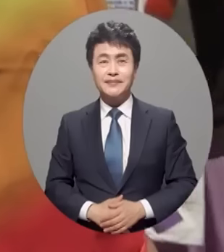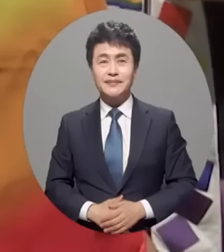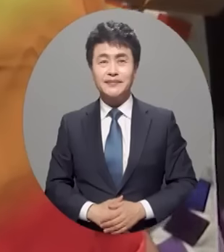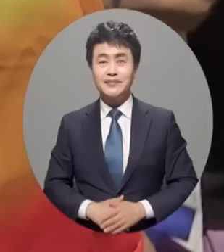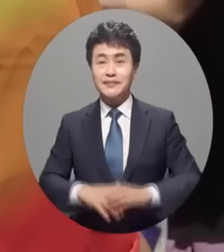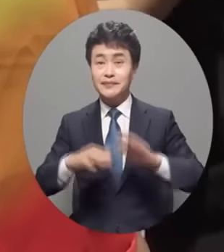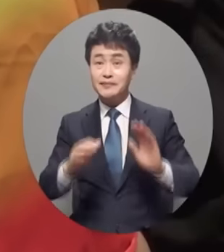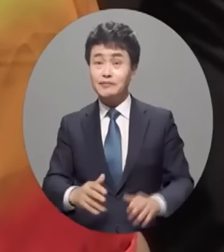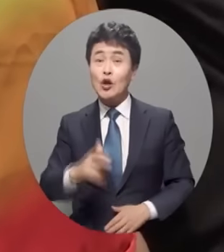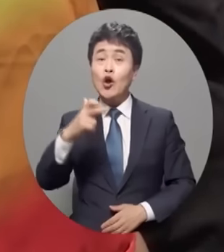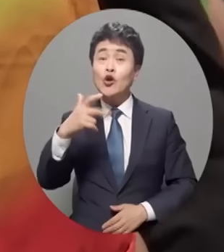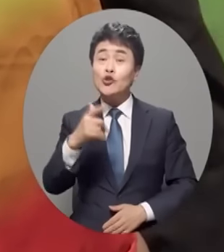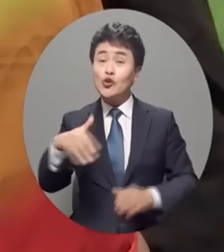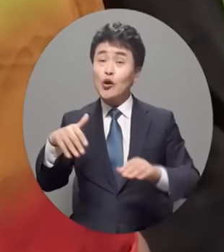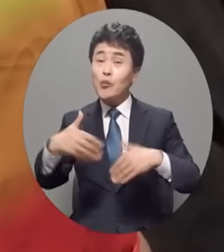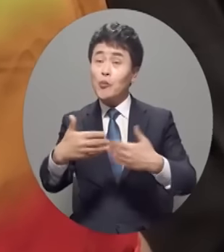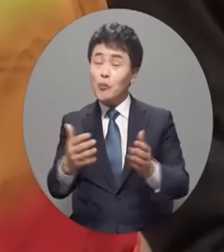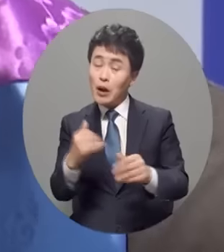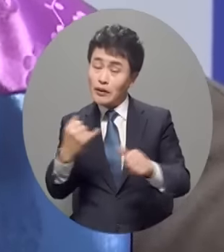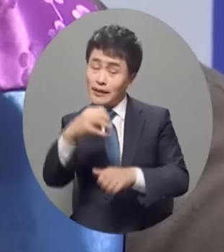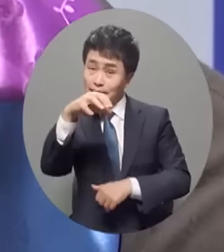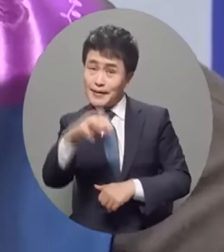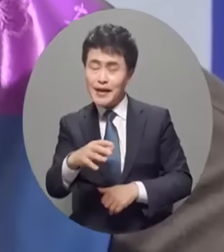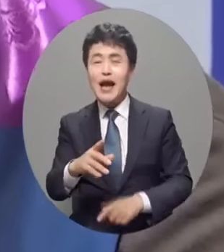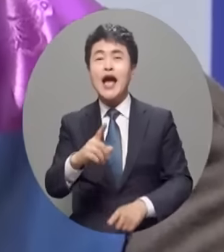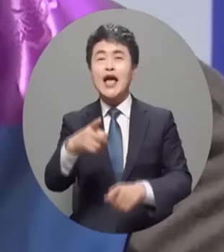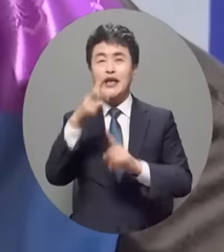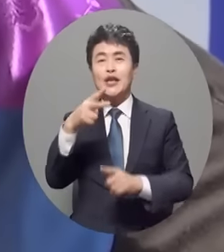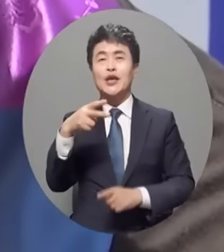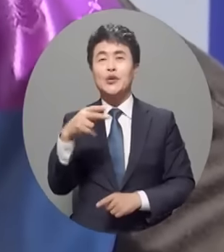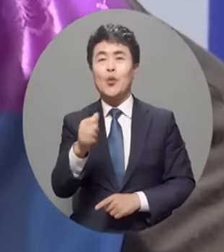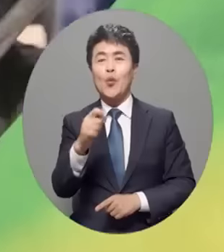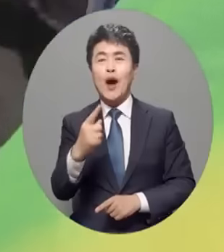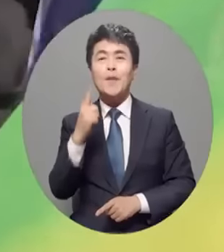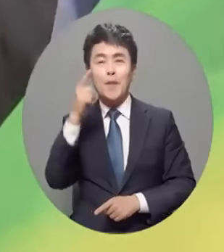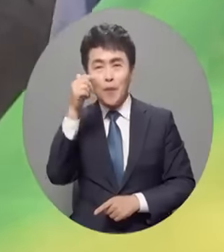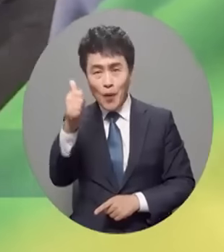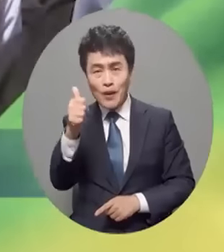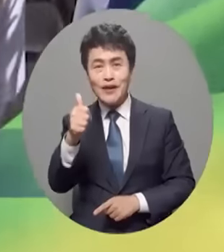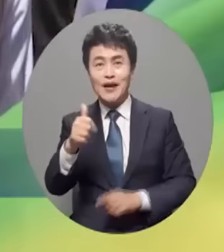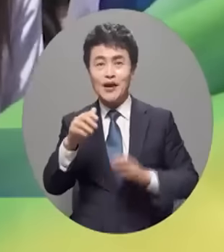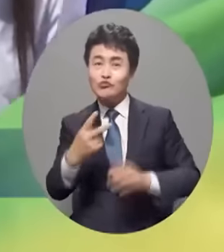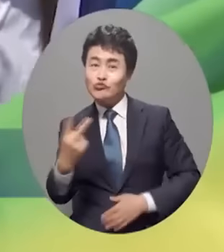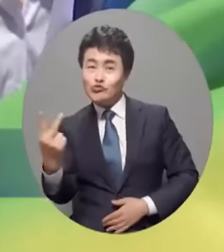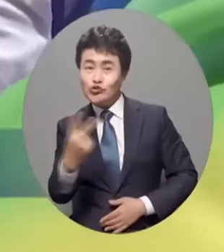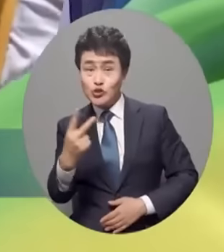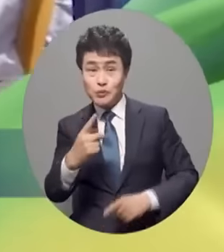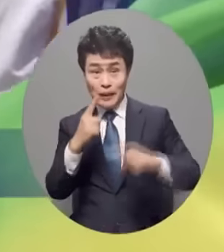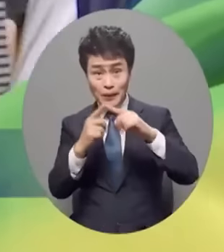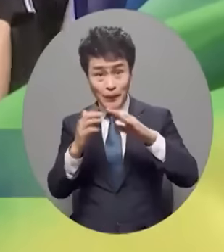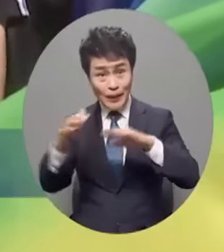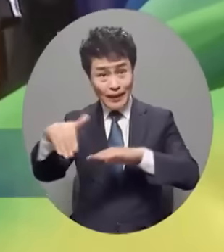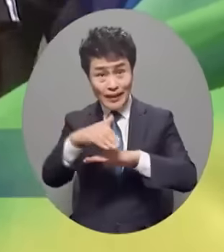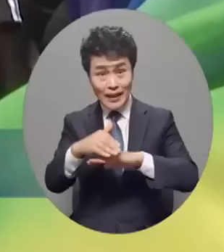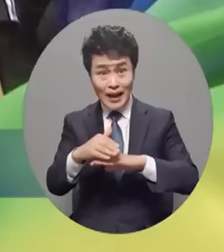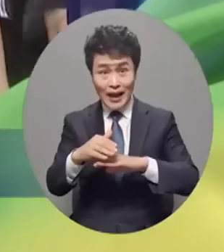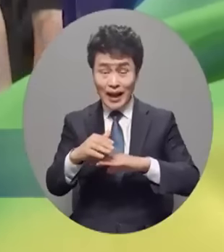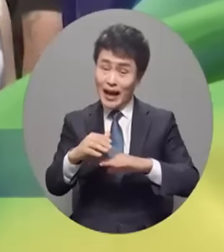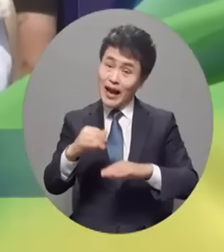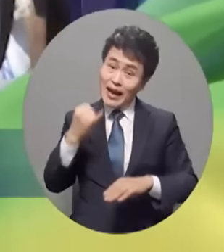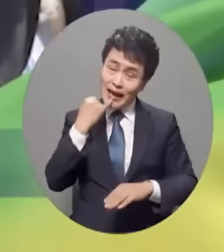퀴어 문화축제를 나선 연인들 앞에 이동환 목사가 섰습니다. 근데 두 분 교회 다니세요? 괜찮아요.